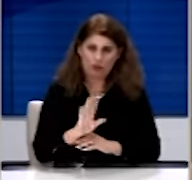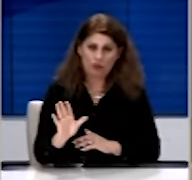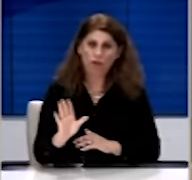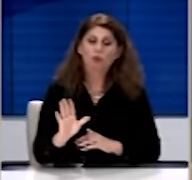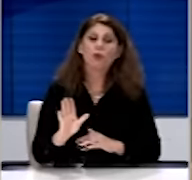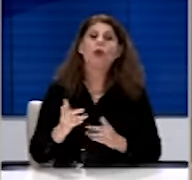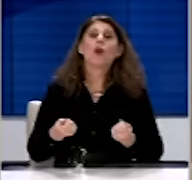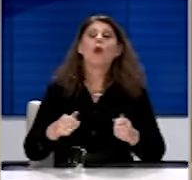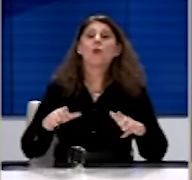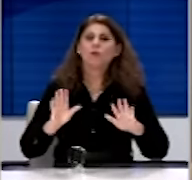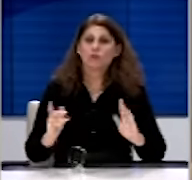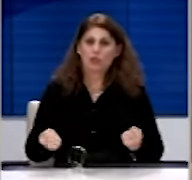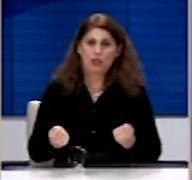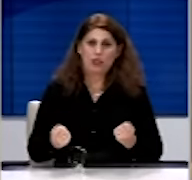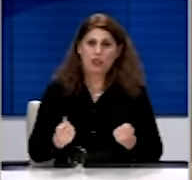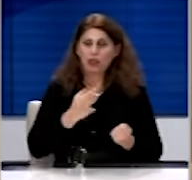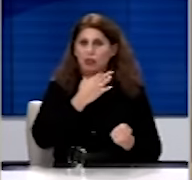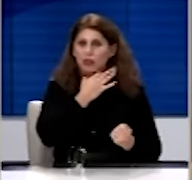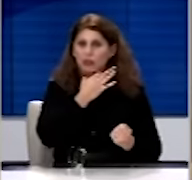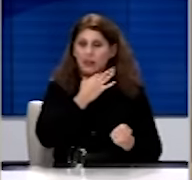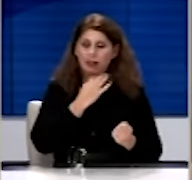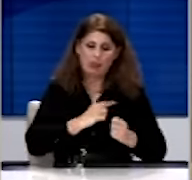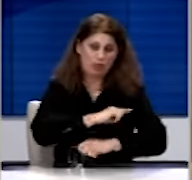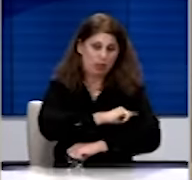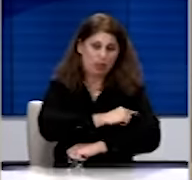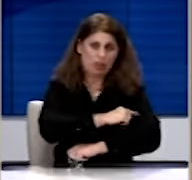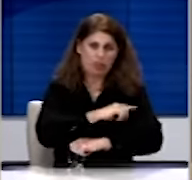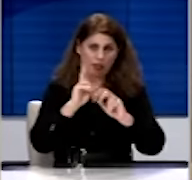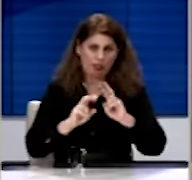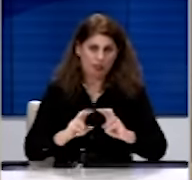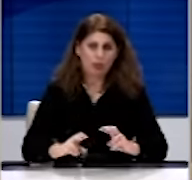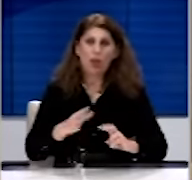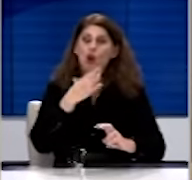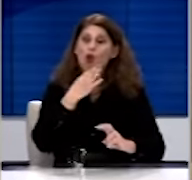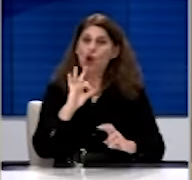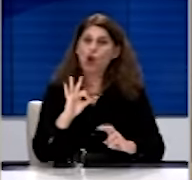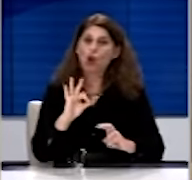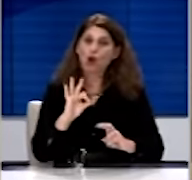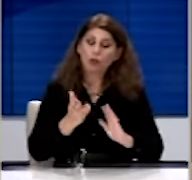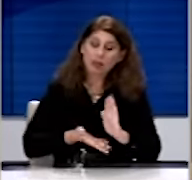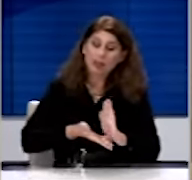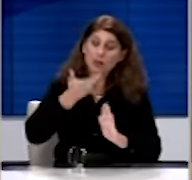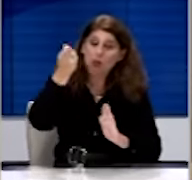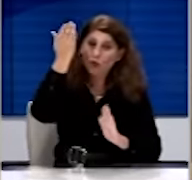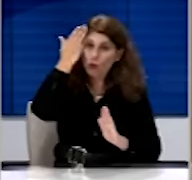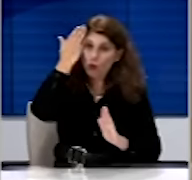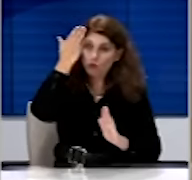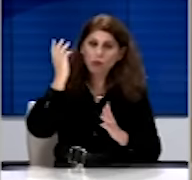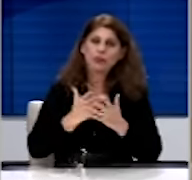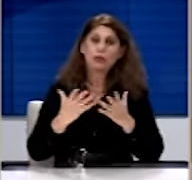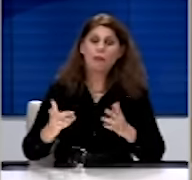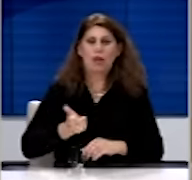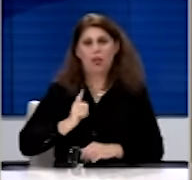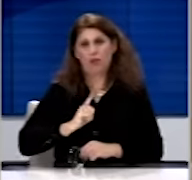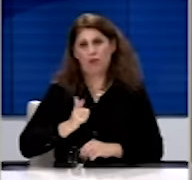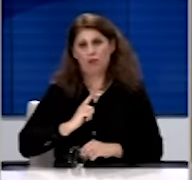δεν πραγματοποιεί αναγκαίες ιατρικές εξετάσεις λόγω υψηλού κόστους και μεγάλης